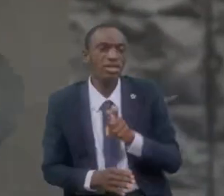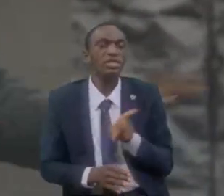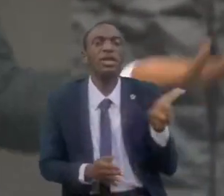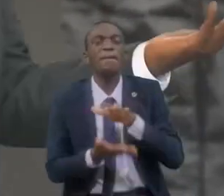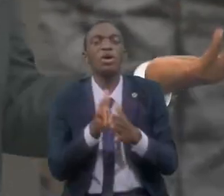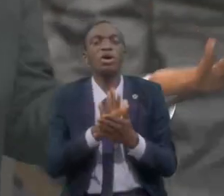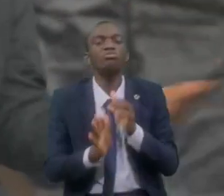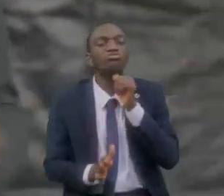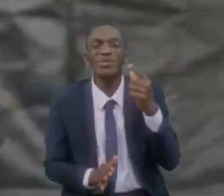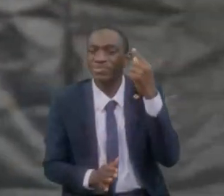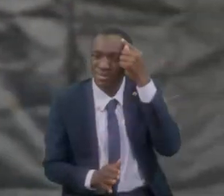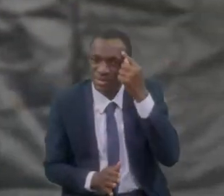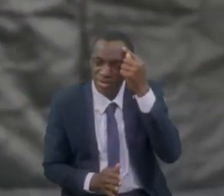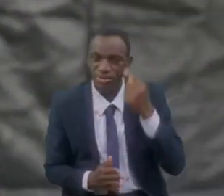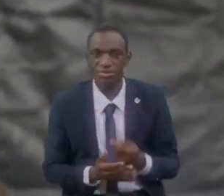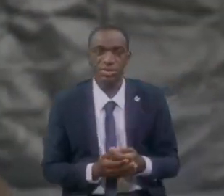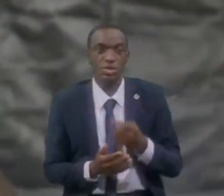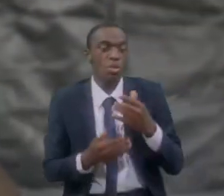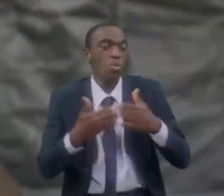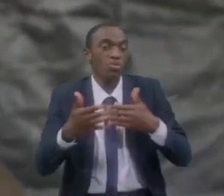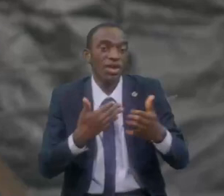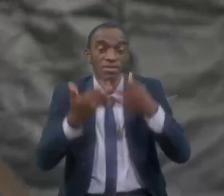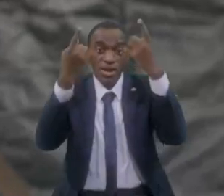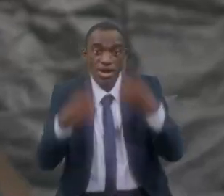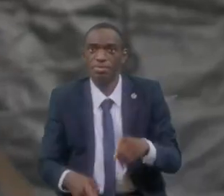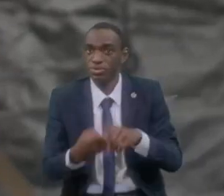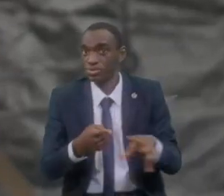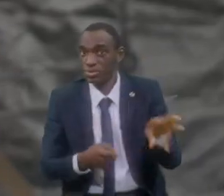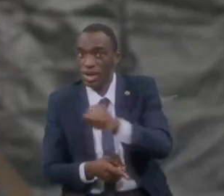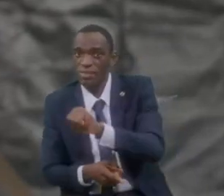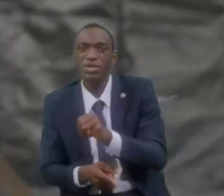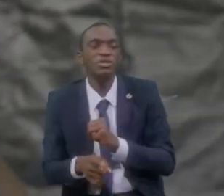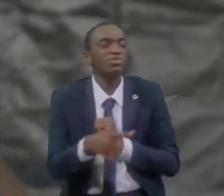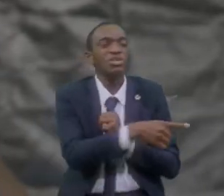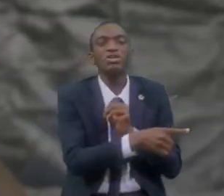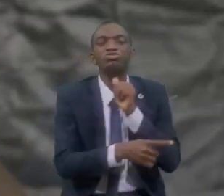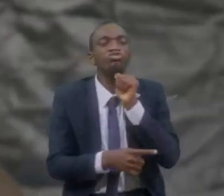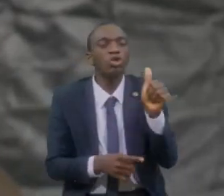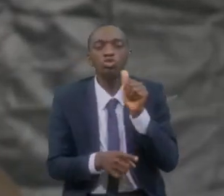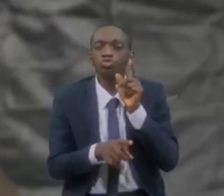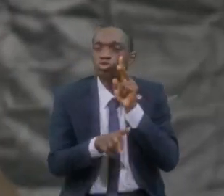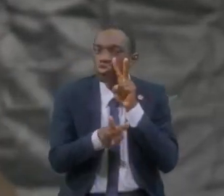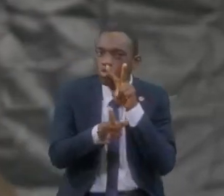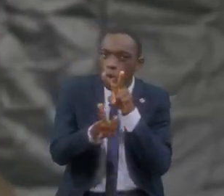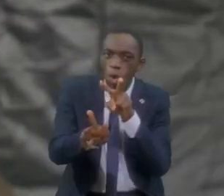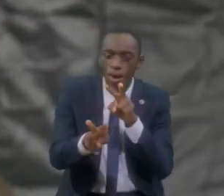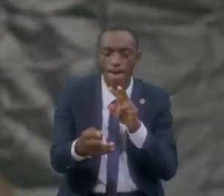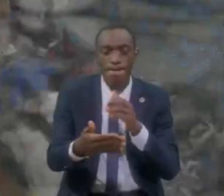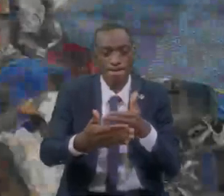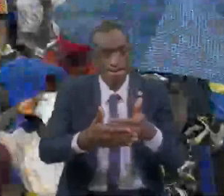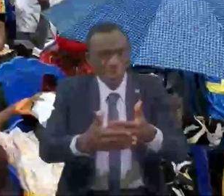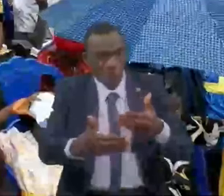étaient des gens irréfléchis. Et tout ce qui leur arrivait, ils ne regardaient pas avant de